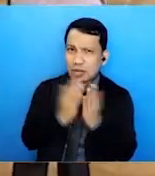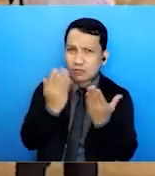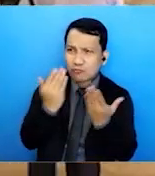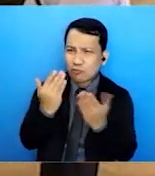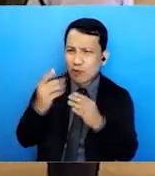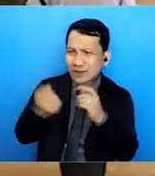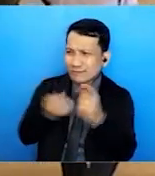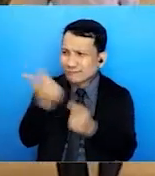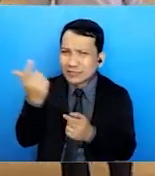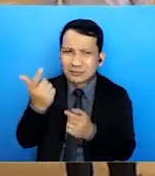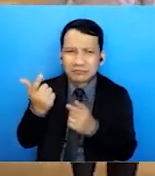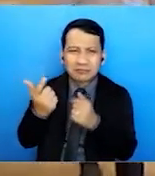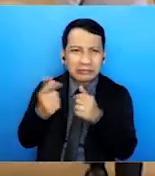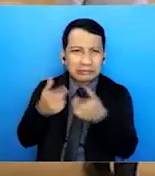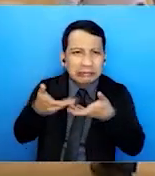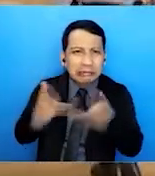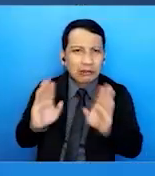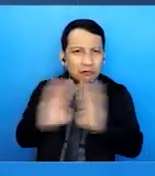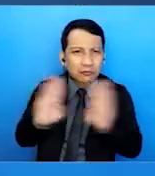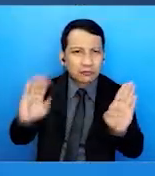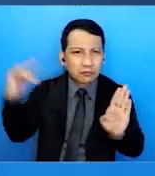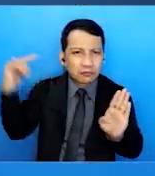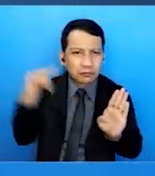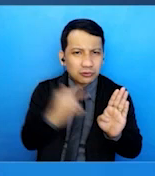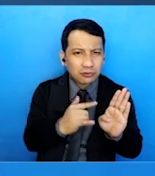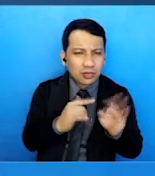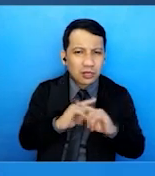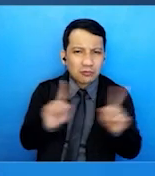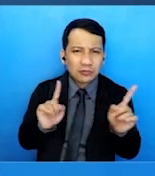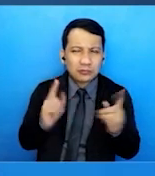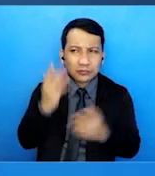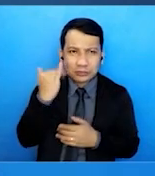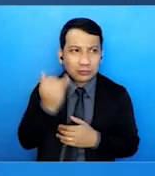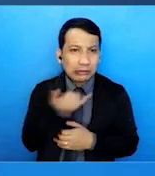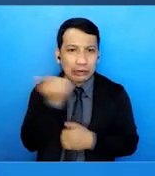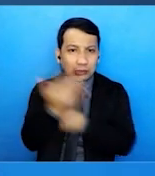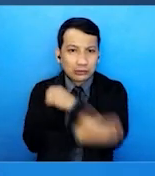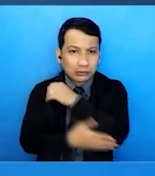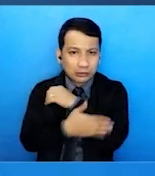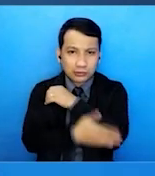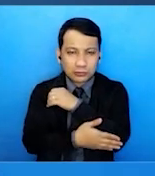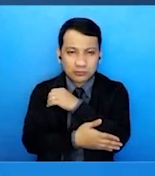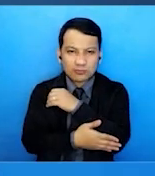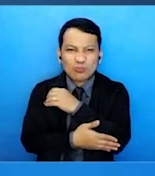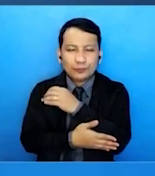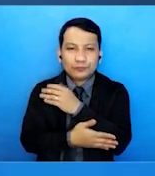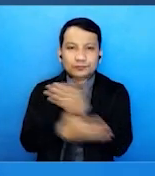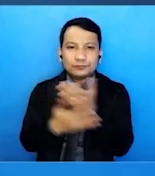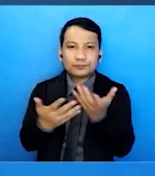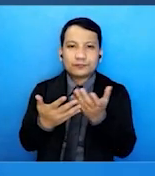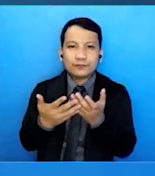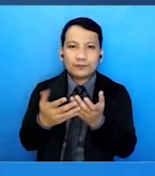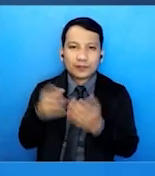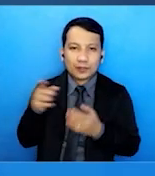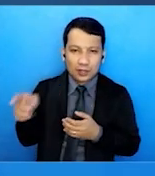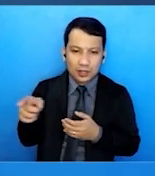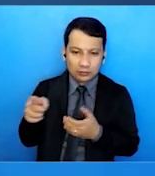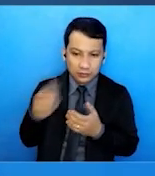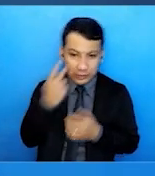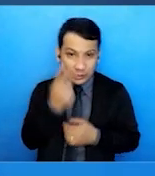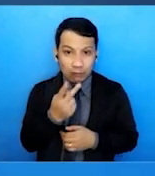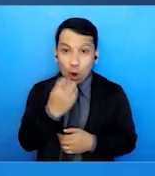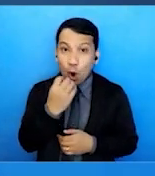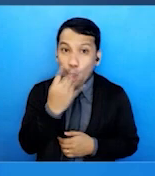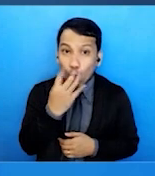kaso? Yung ibang bansa nga napaka-stricto, di ba? Nakita mo yung Hong Kong. Mm-hmm. Yung Hong Kong, sinuspend yung PAL,